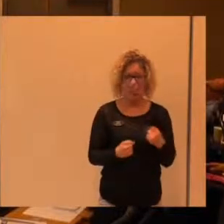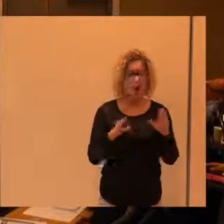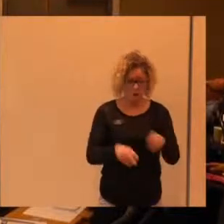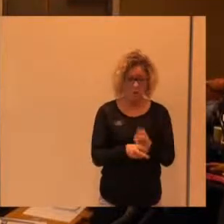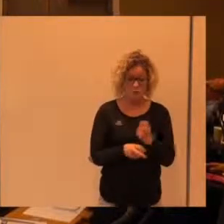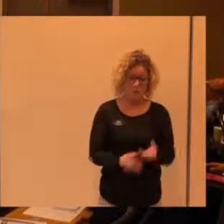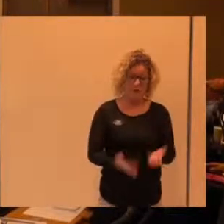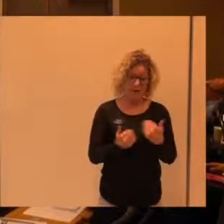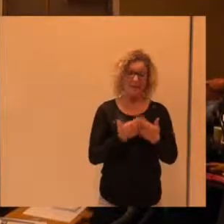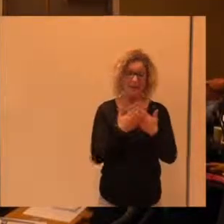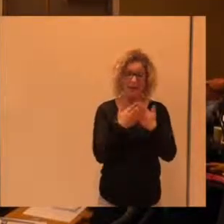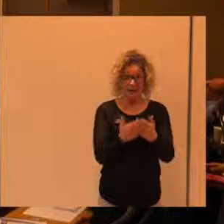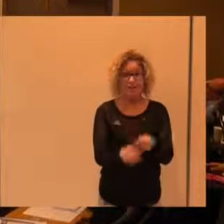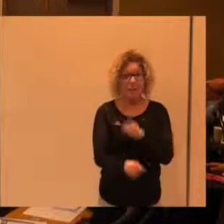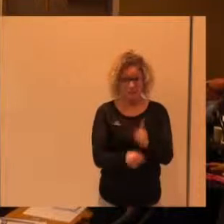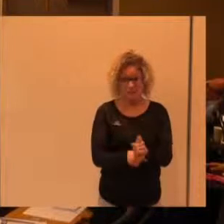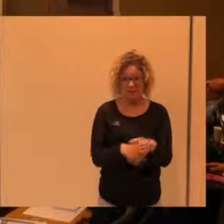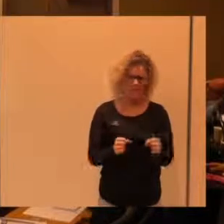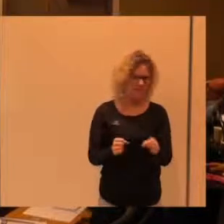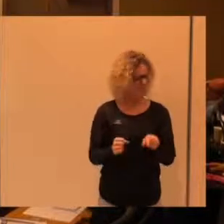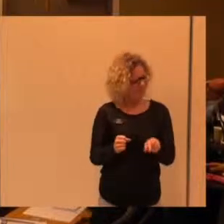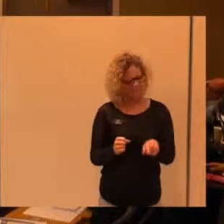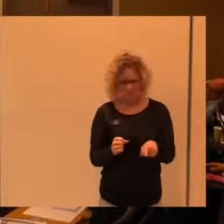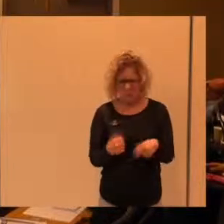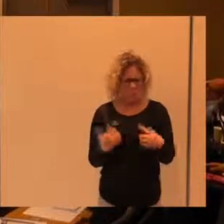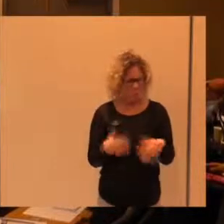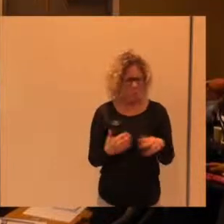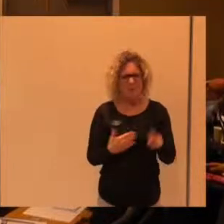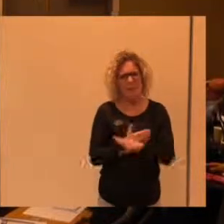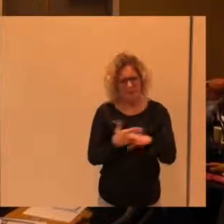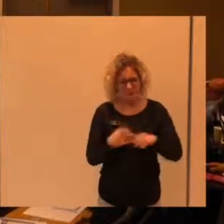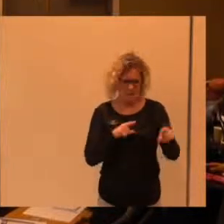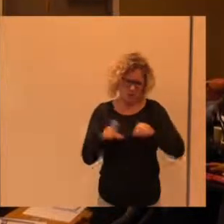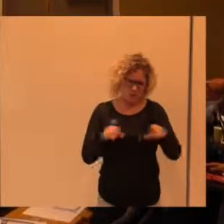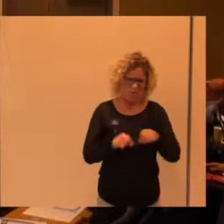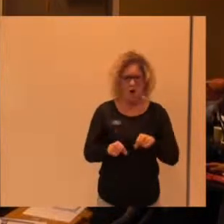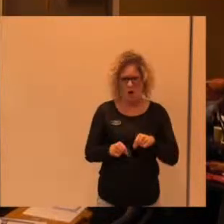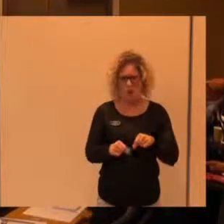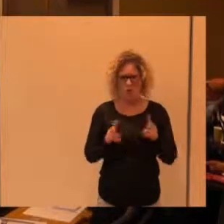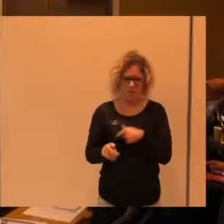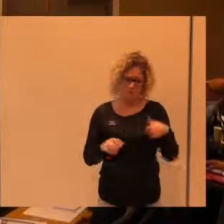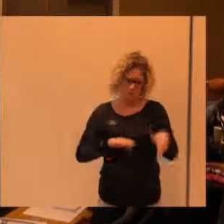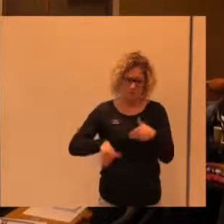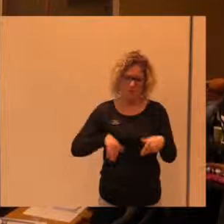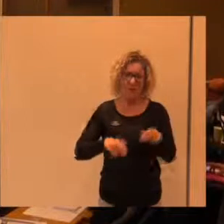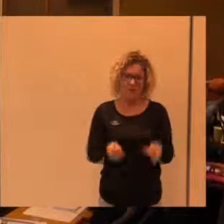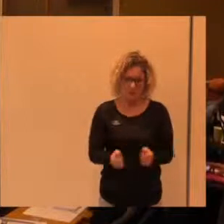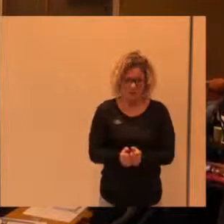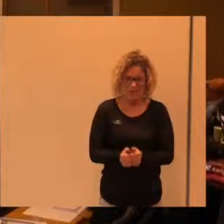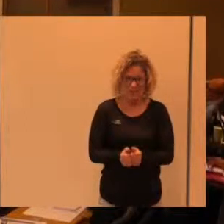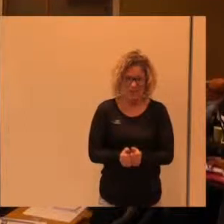det med lättläst ganska länge. Och då blir det ett mycket, mycket begränsat urval text som man producerar på det